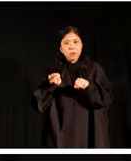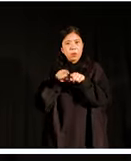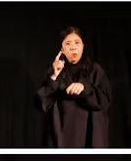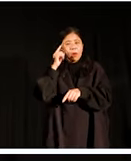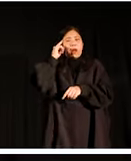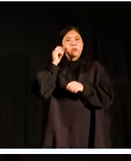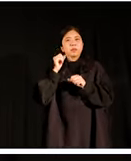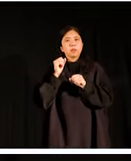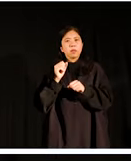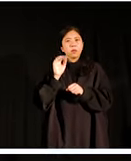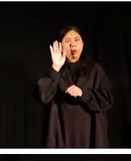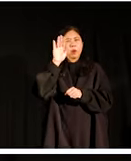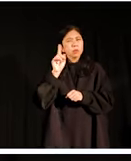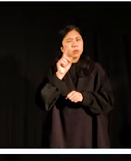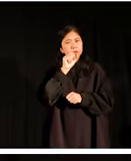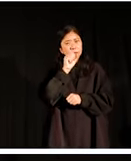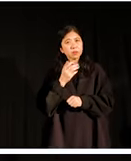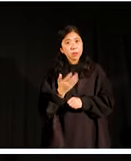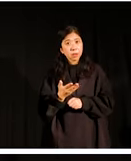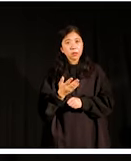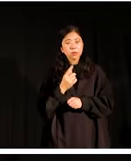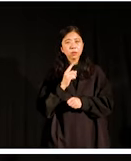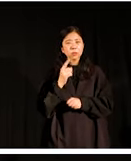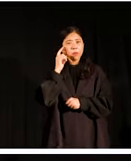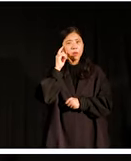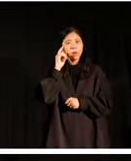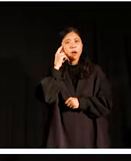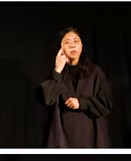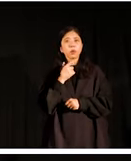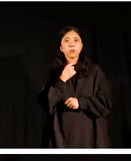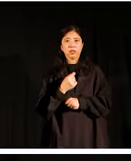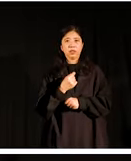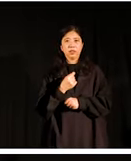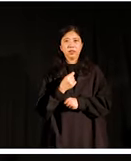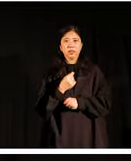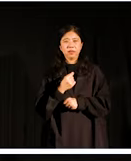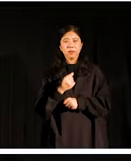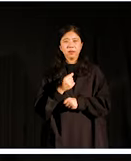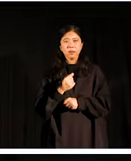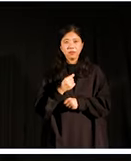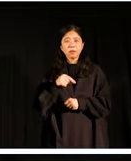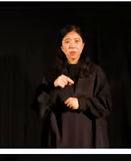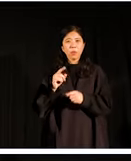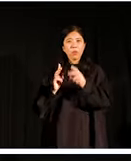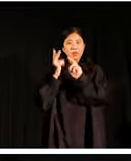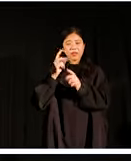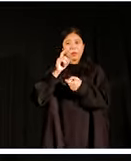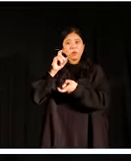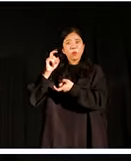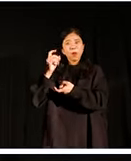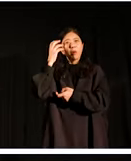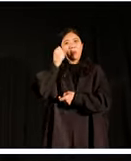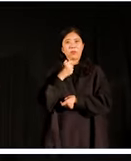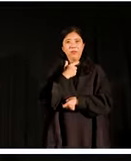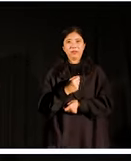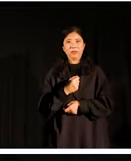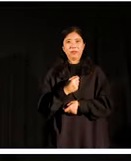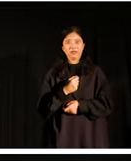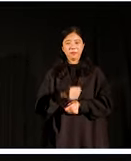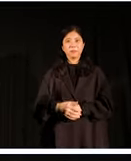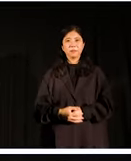がこれからどうすればいいかを是非この考えてこのぜひチムグルさんという言葉を覚えていって欲しいなと思いますはい